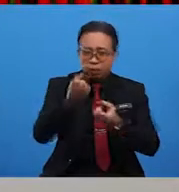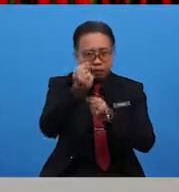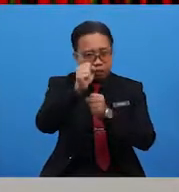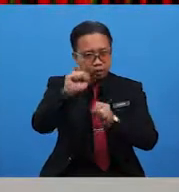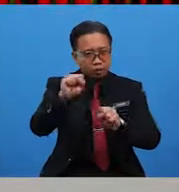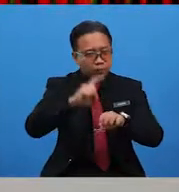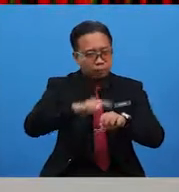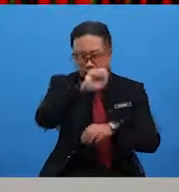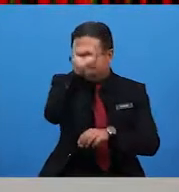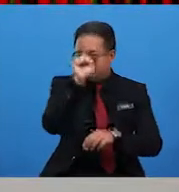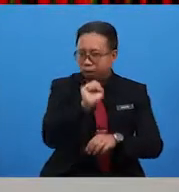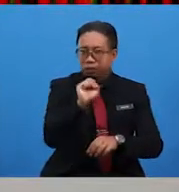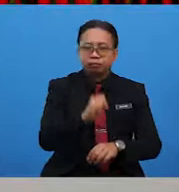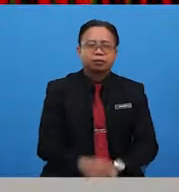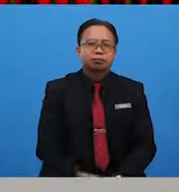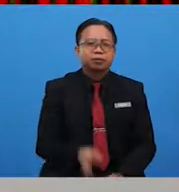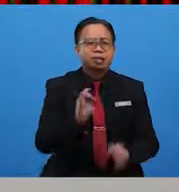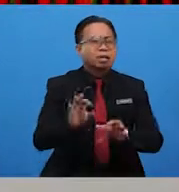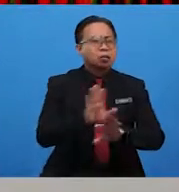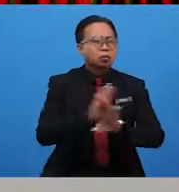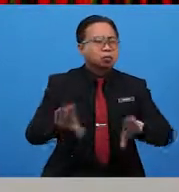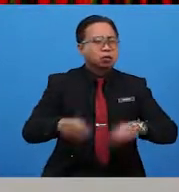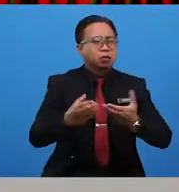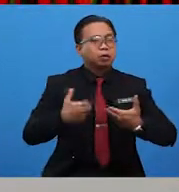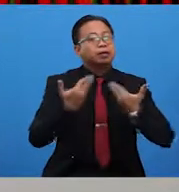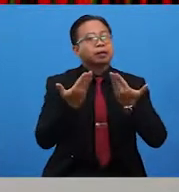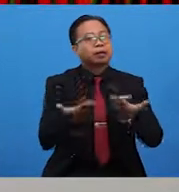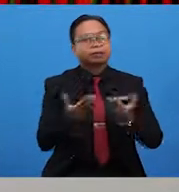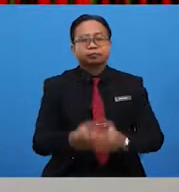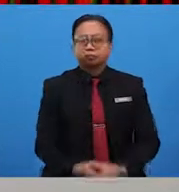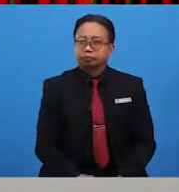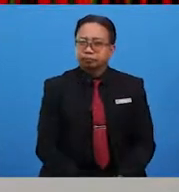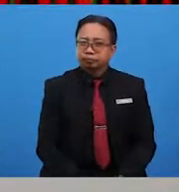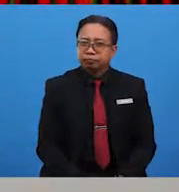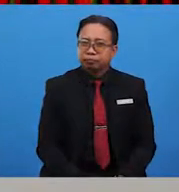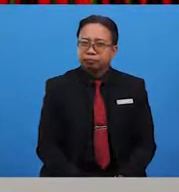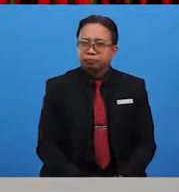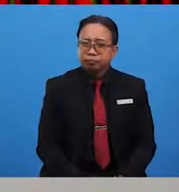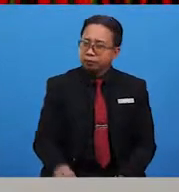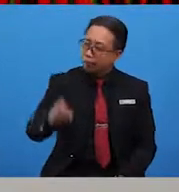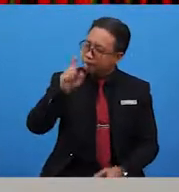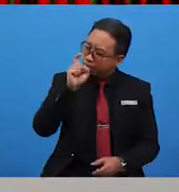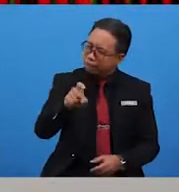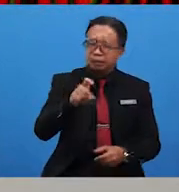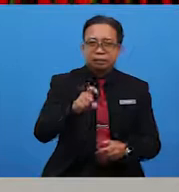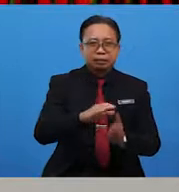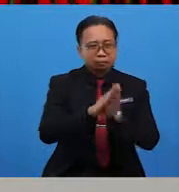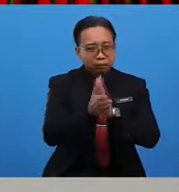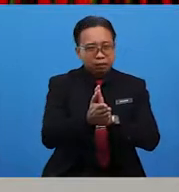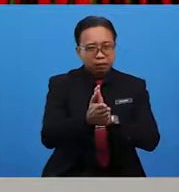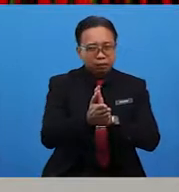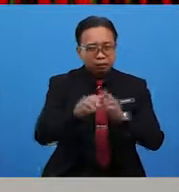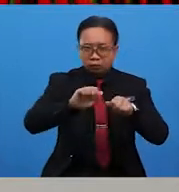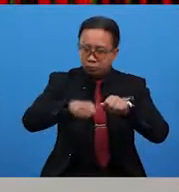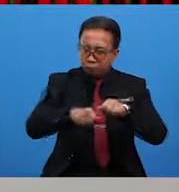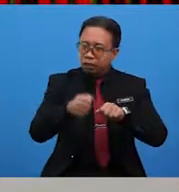itu mencolok copasan pernyataan permasalahan Hollywood jelas supaya Anda